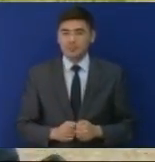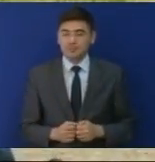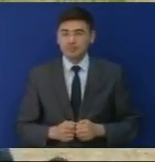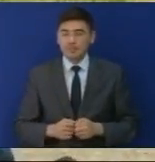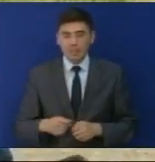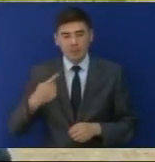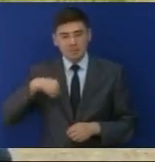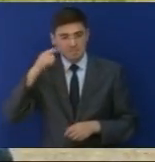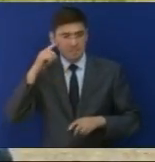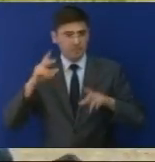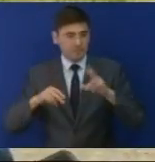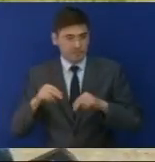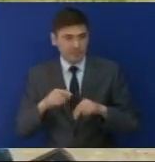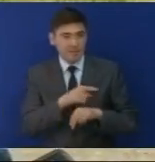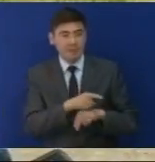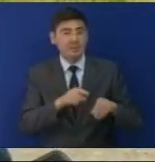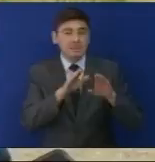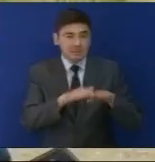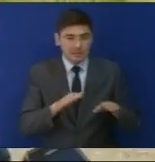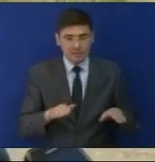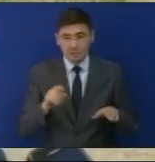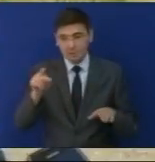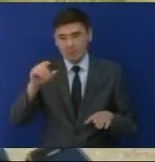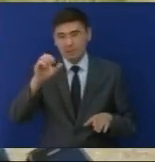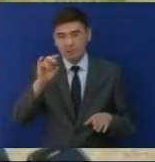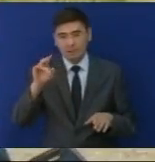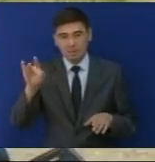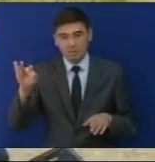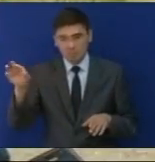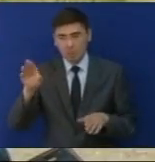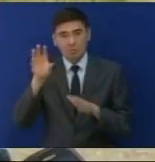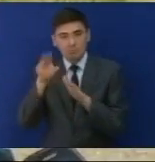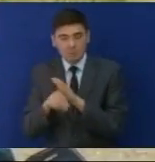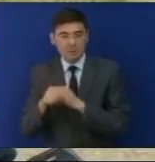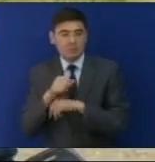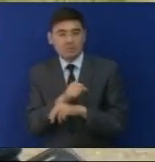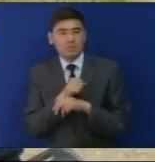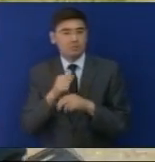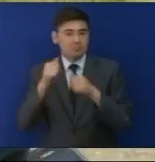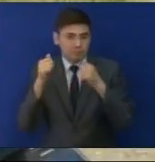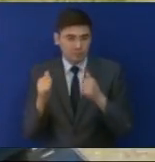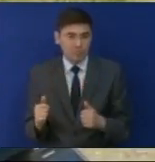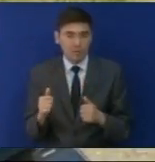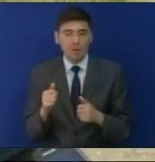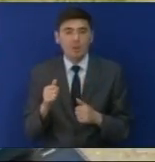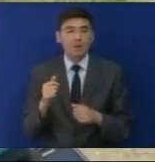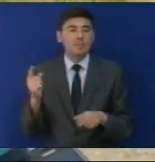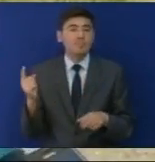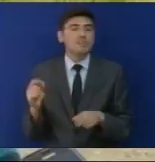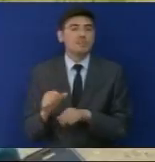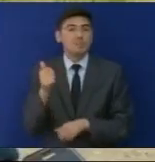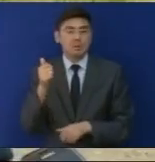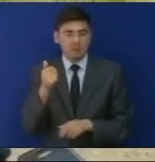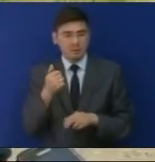возможности в таких условиях, санаторных условиях отдохнуть, это прекрасно. Во-первых, это